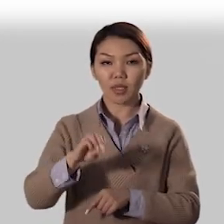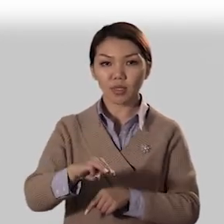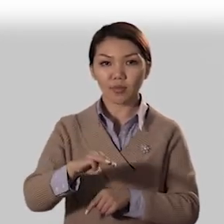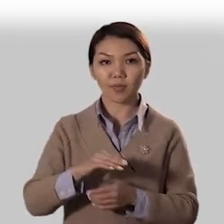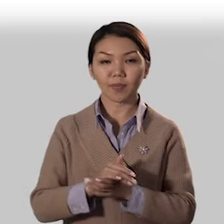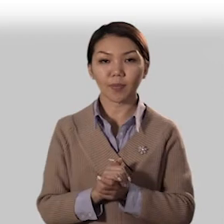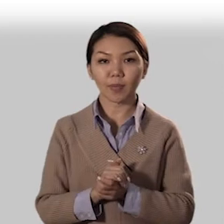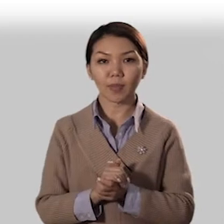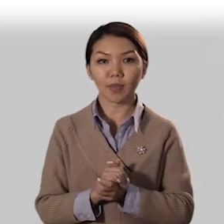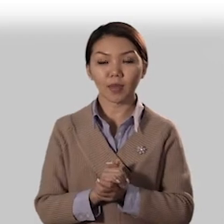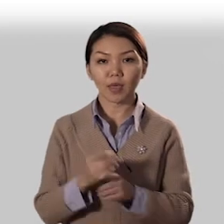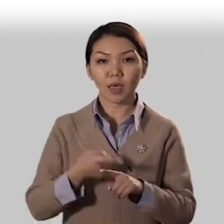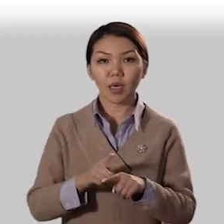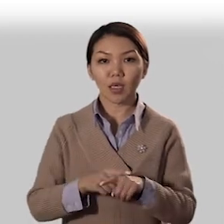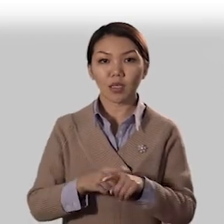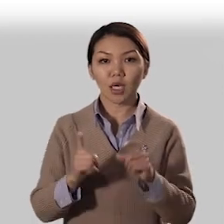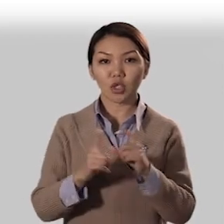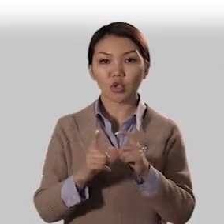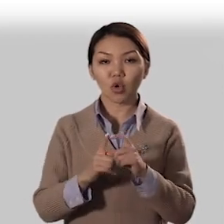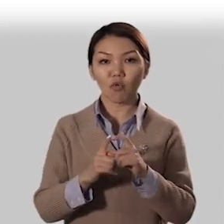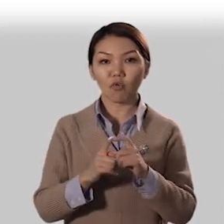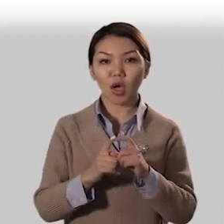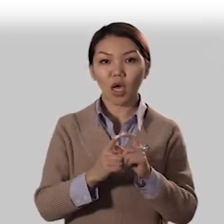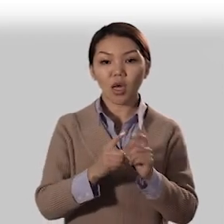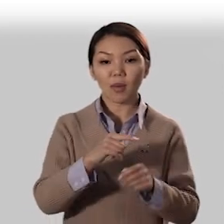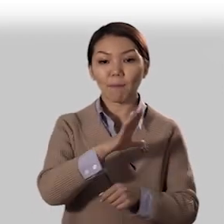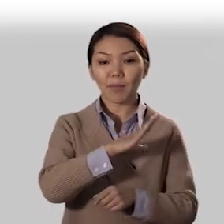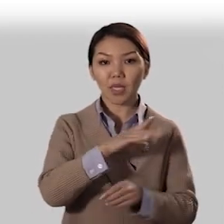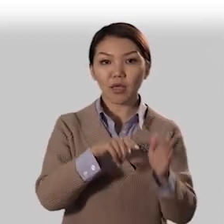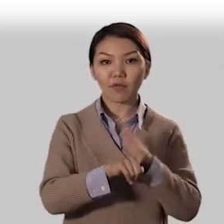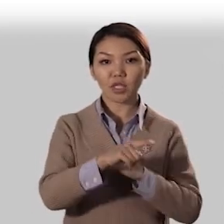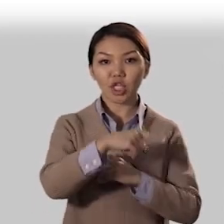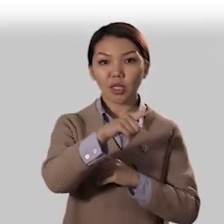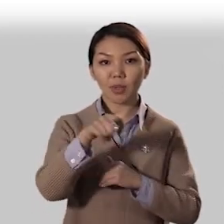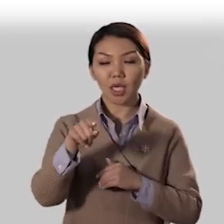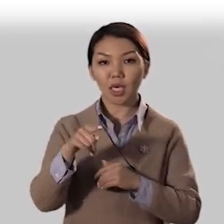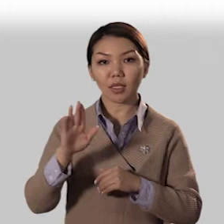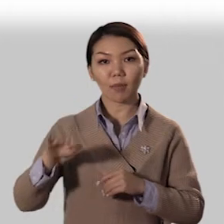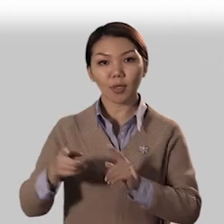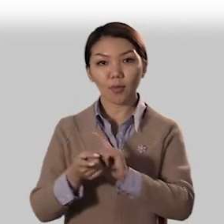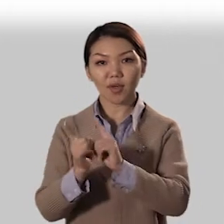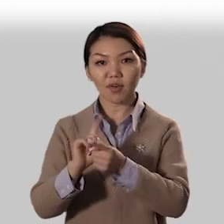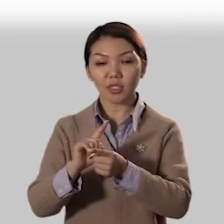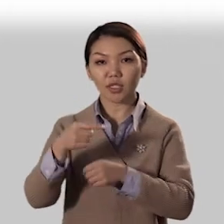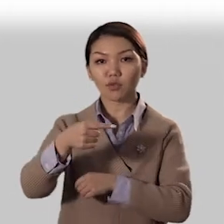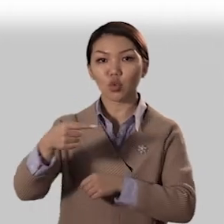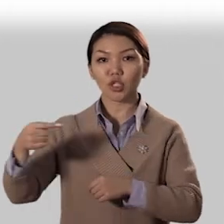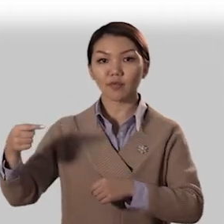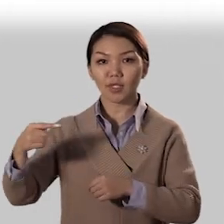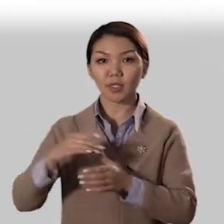прилагательного существительное способ образования переход в другую часть речи